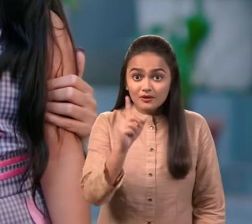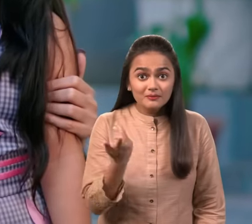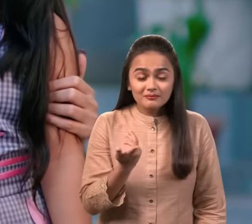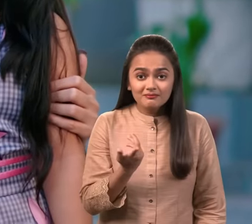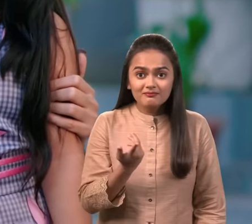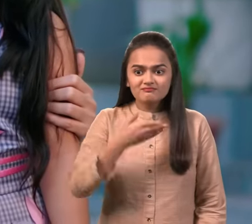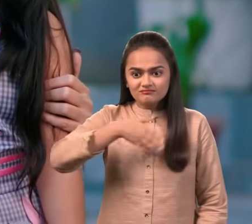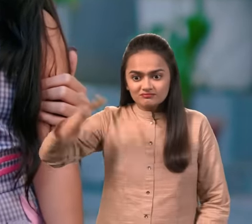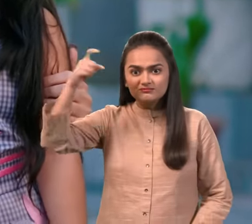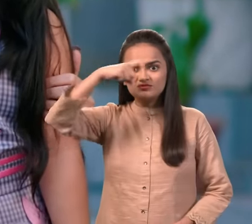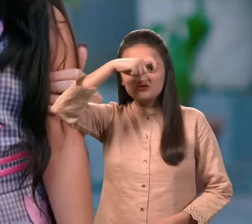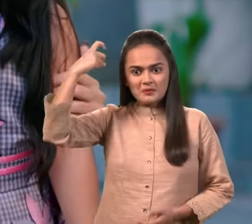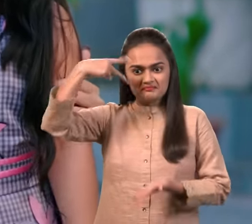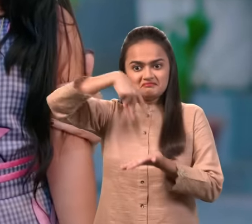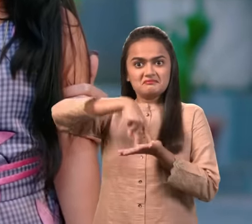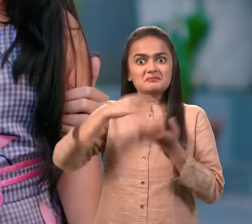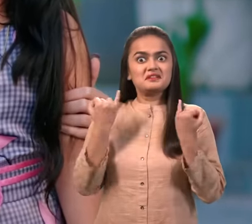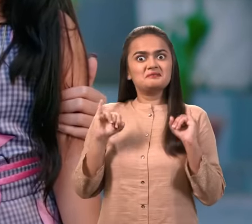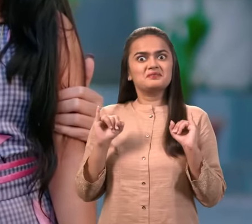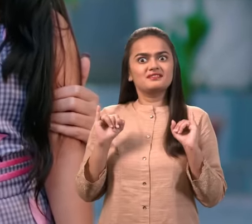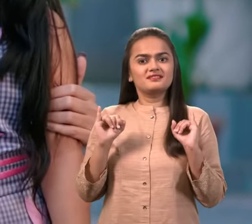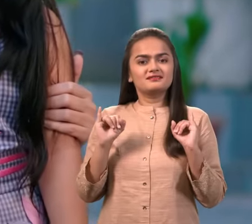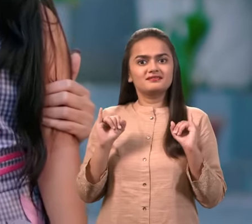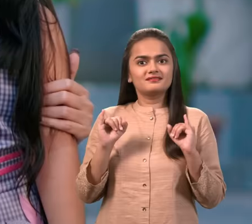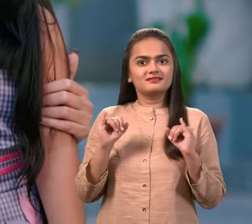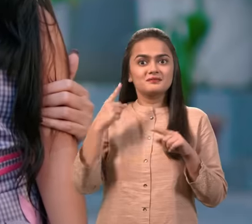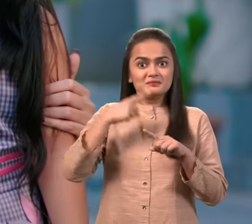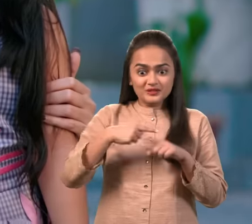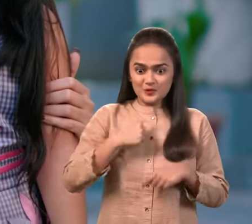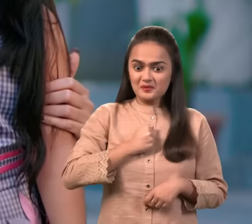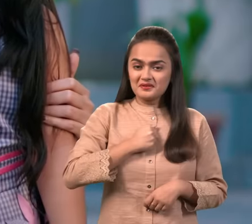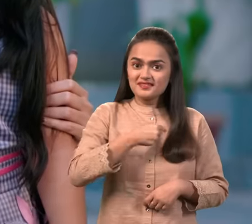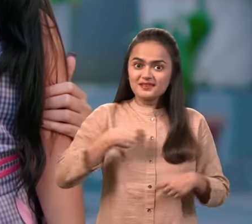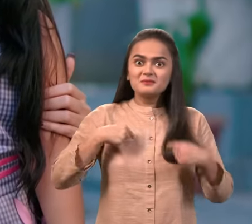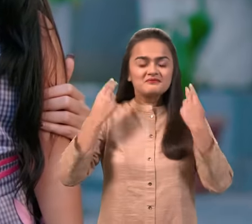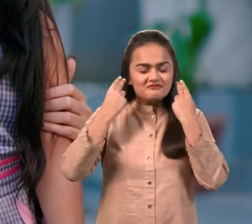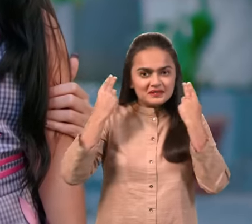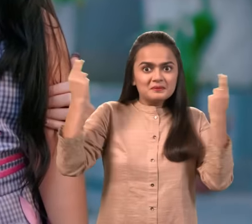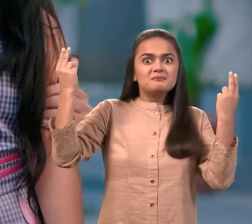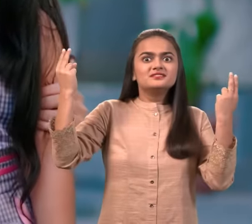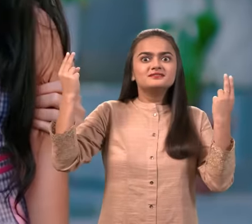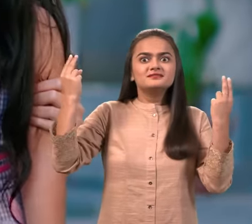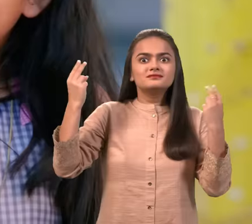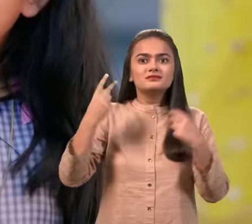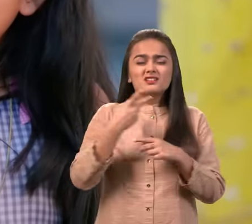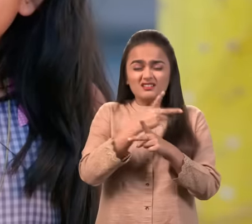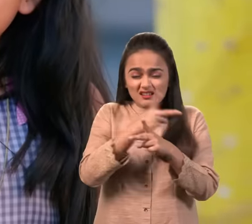तेरी गुलाबो अपने पैरों पर खड़ी होने के लिए, अपनी पहचान बनाने के